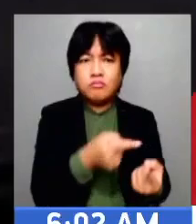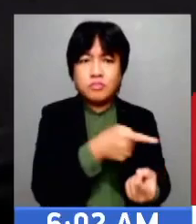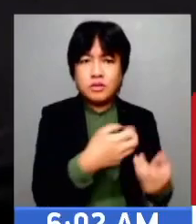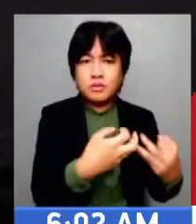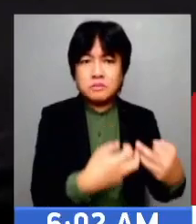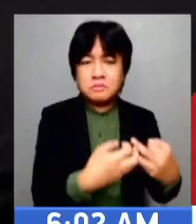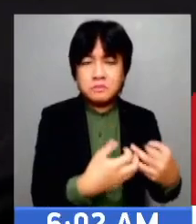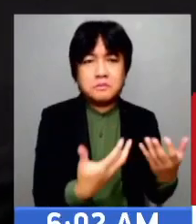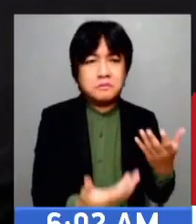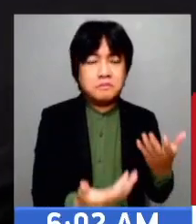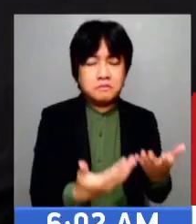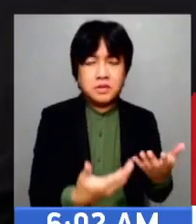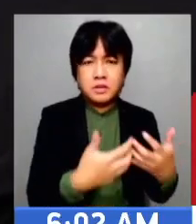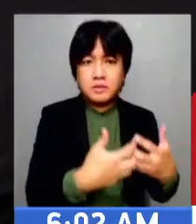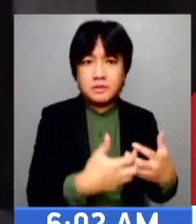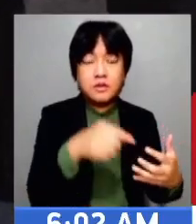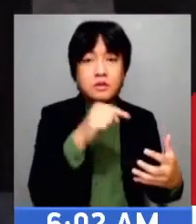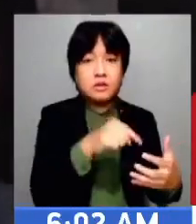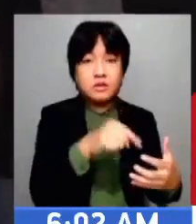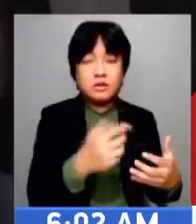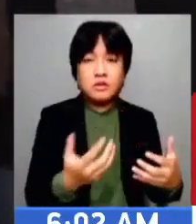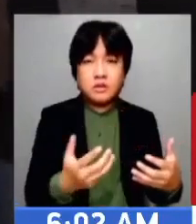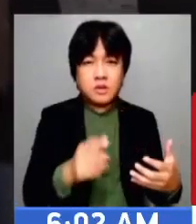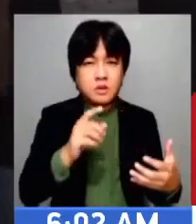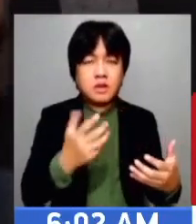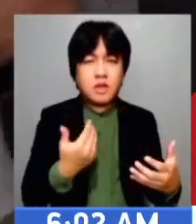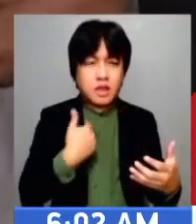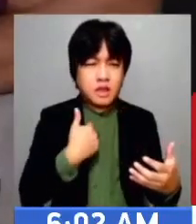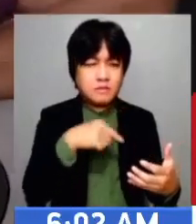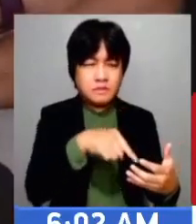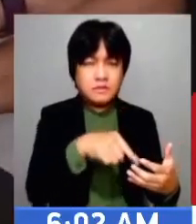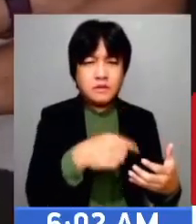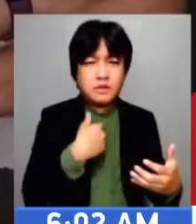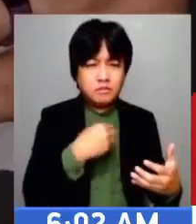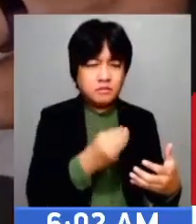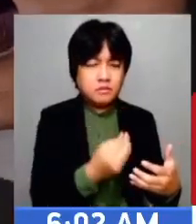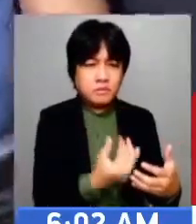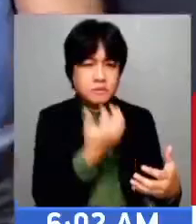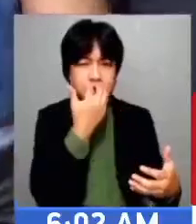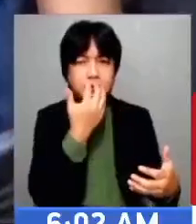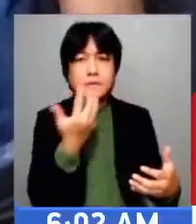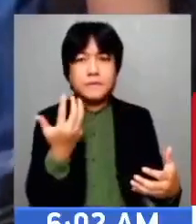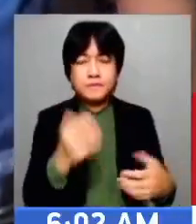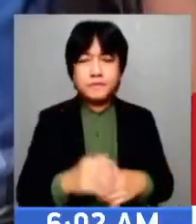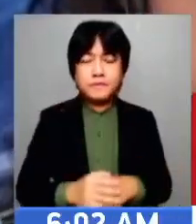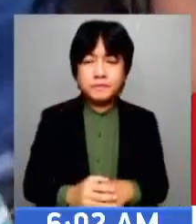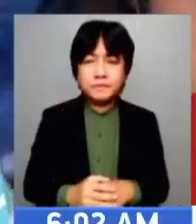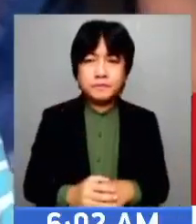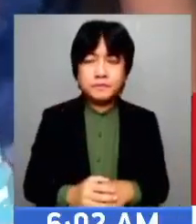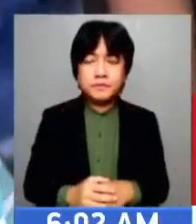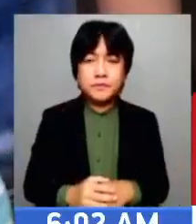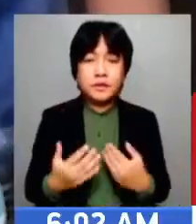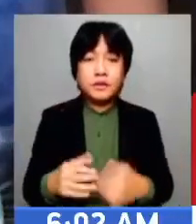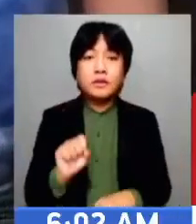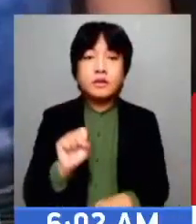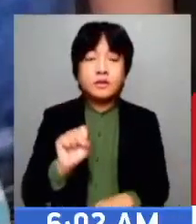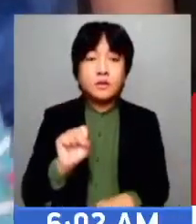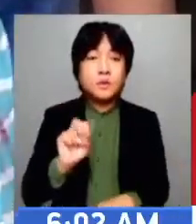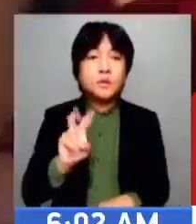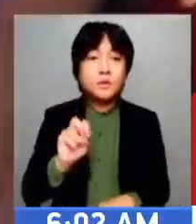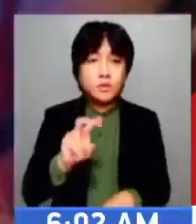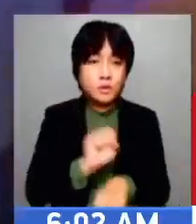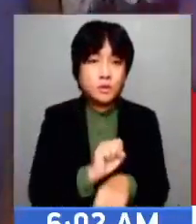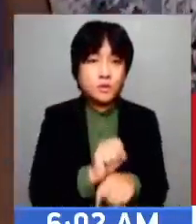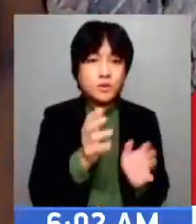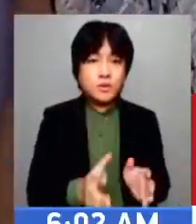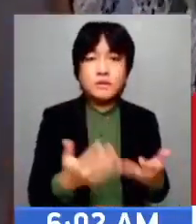yung may sumingaw. Ayon sa Navotas CDRMO, nakalabas naman ang 12 empleyado at 3 nilang kaanak